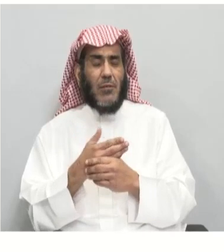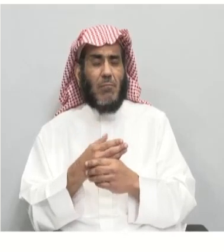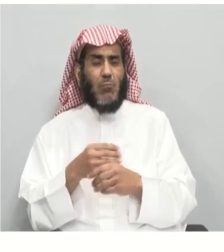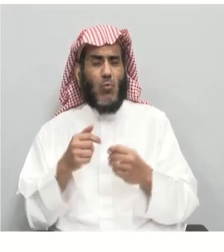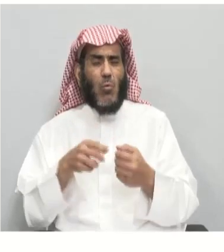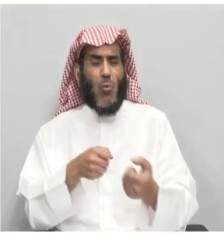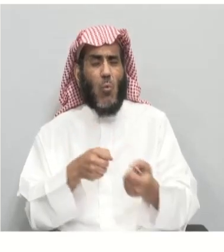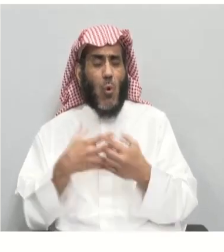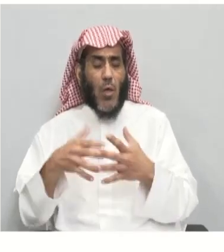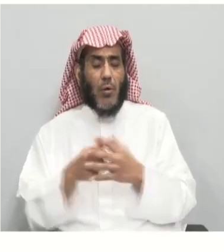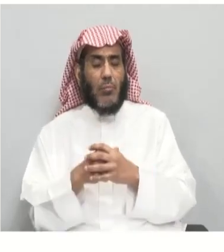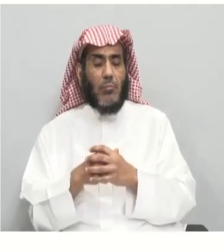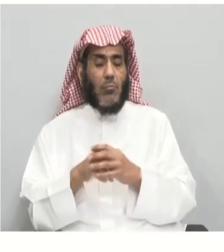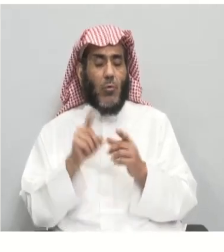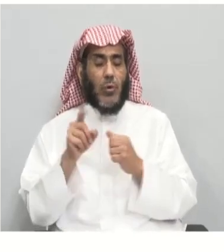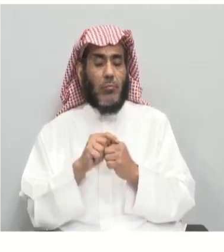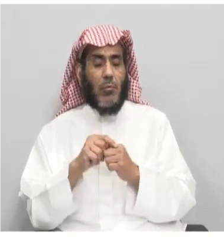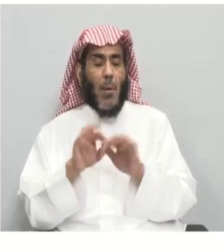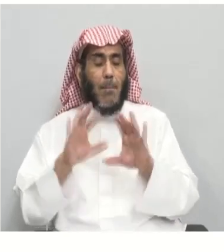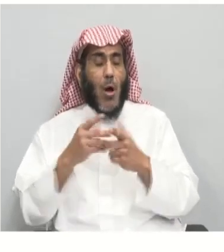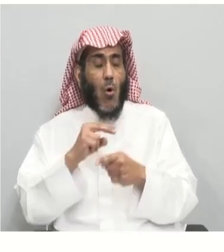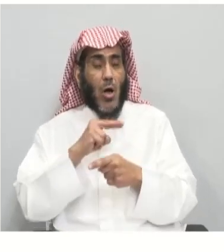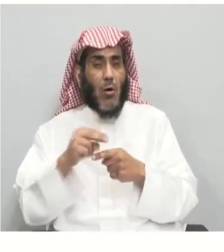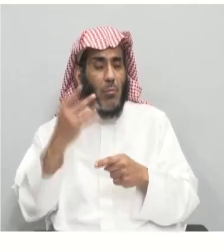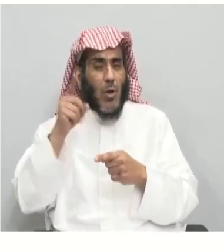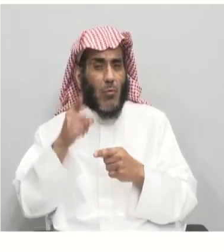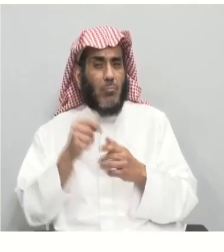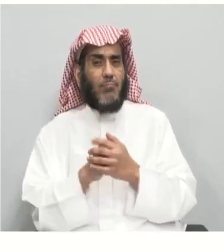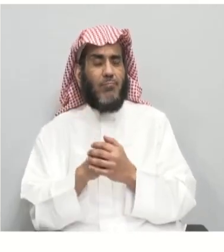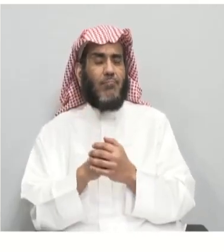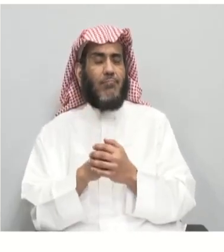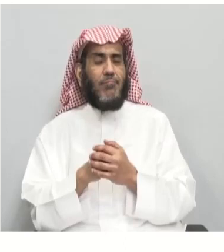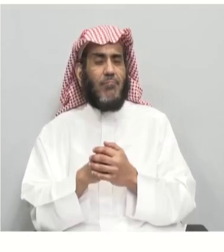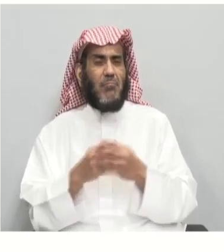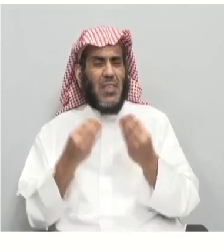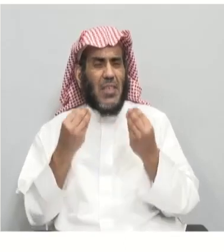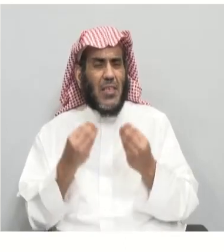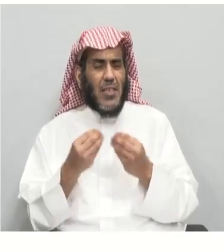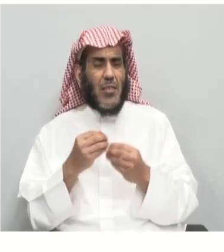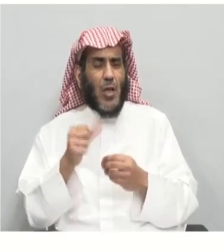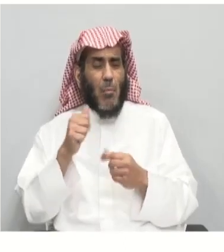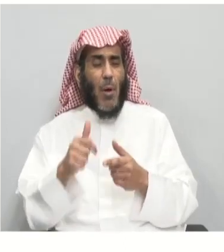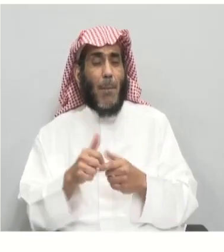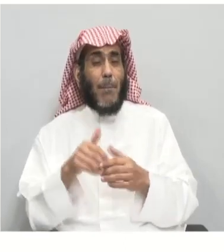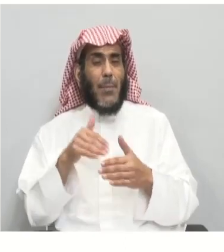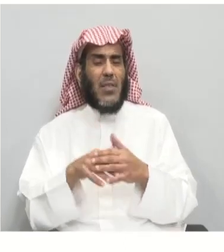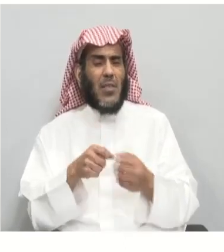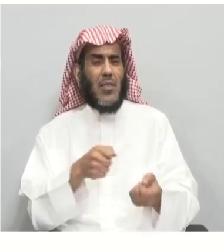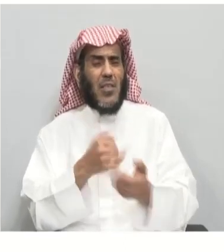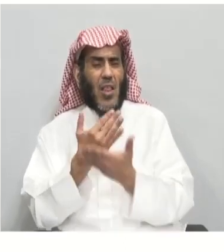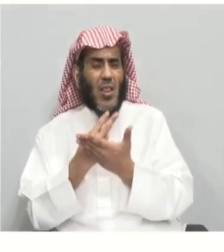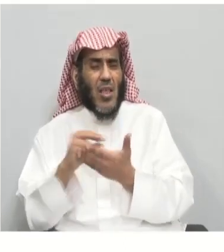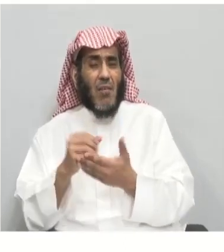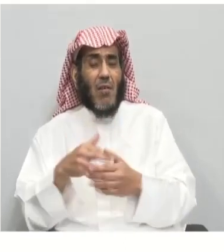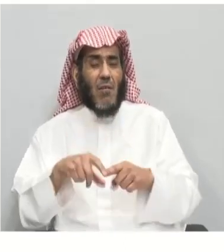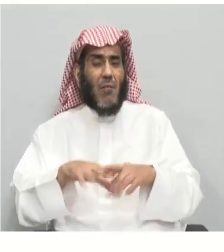سكب الماء بكثره هنا ما هو الحل برايكم لترشيد استهلاكنا للماء عند تنظيف